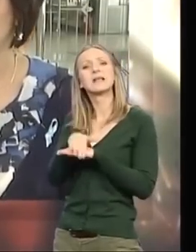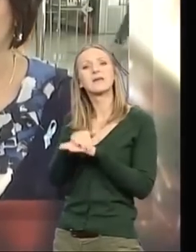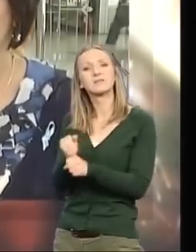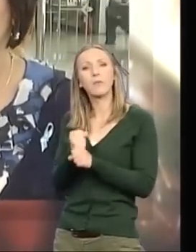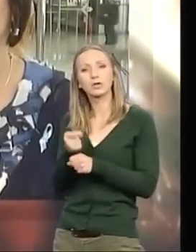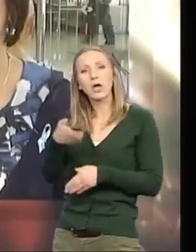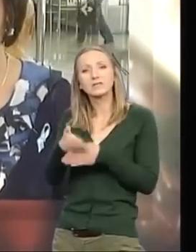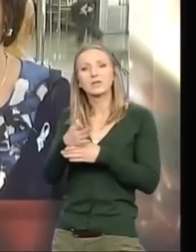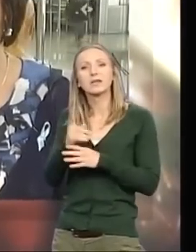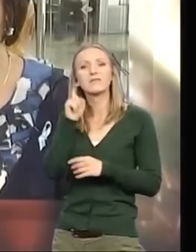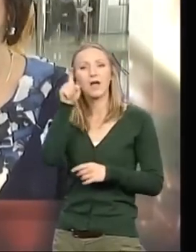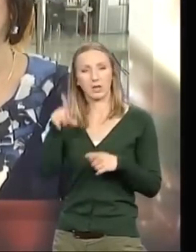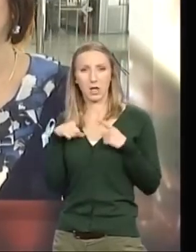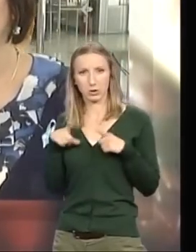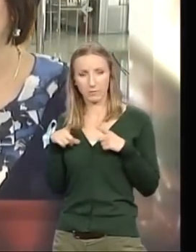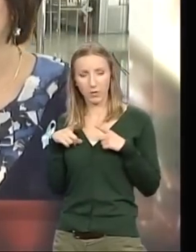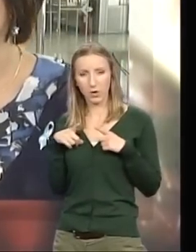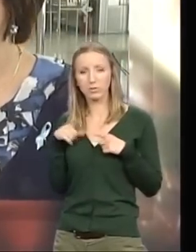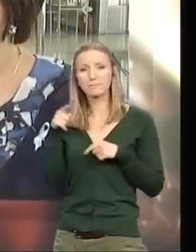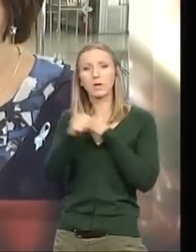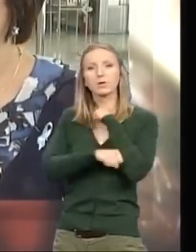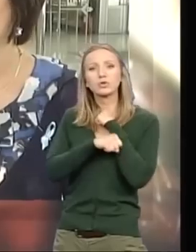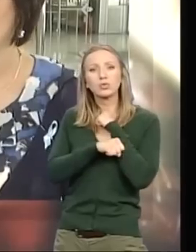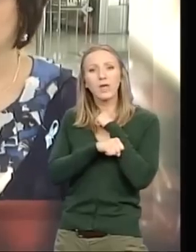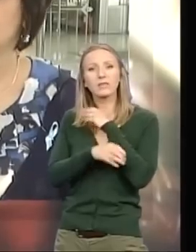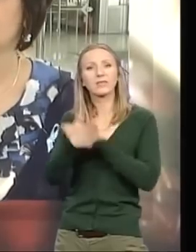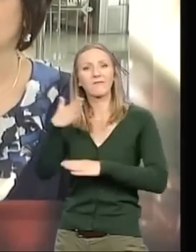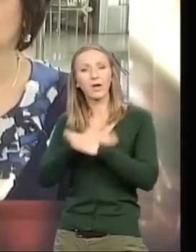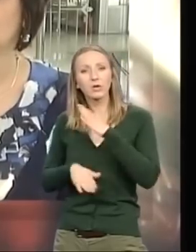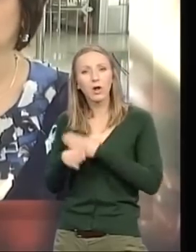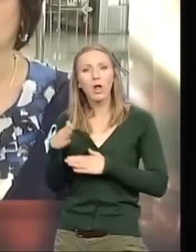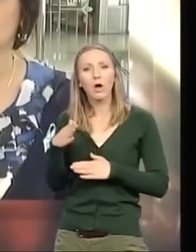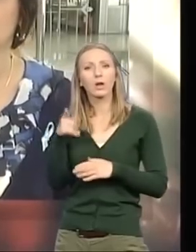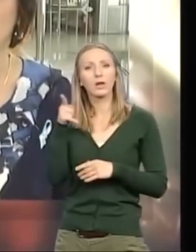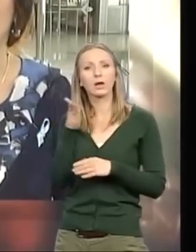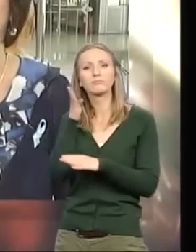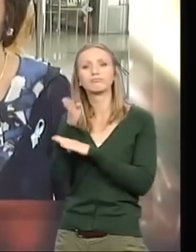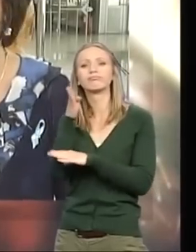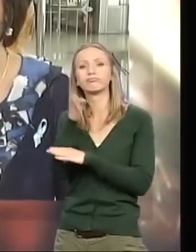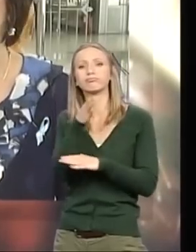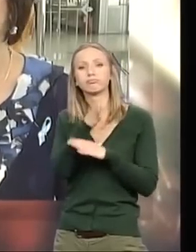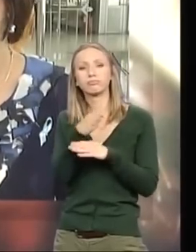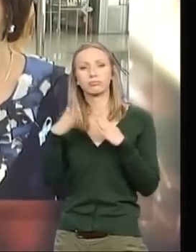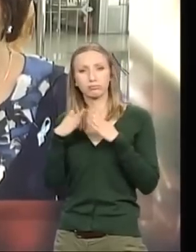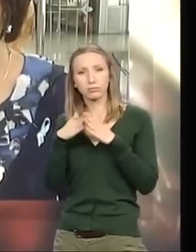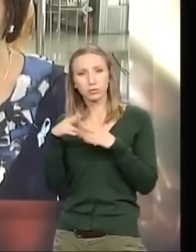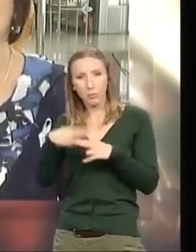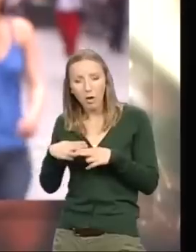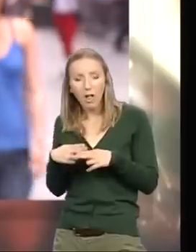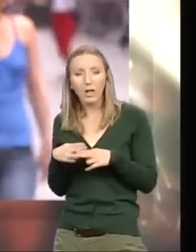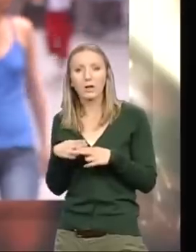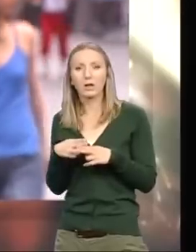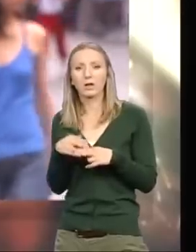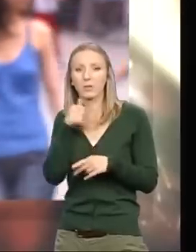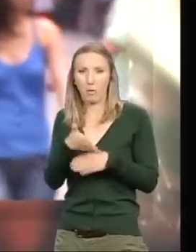asistencija u svakodnevnom životu, gde studenti defektologije odlaze kod obolelih i pomažu im.